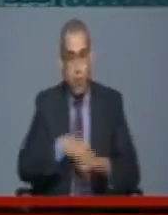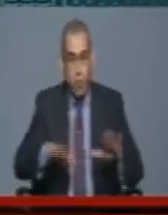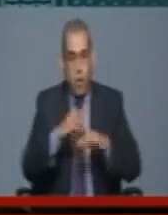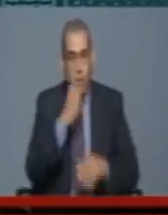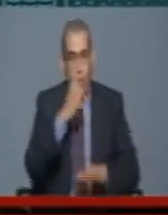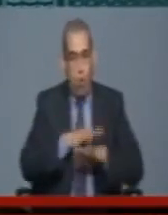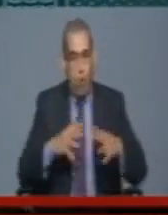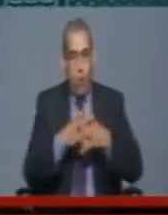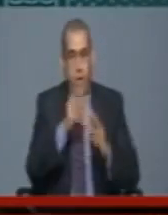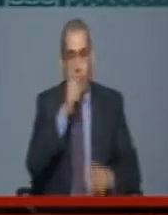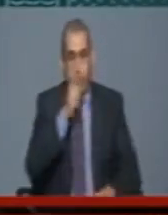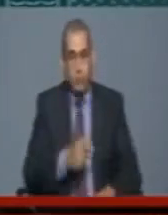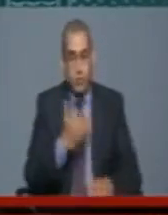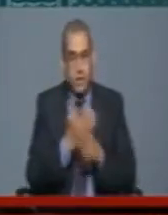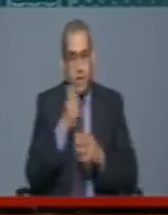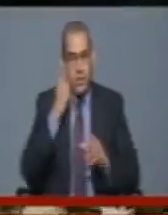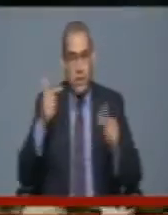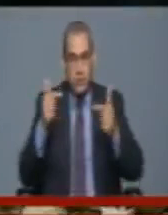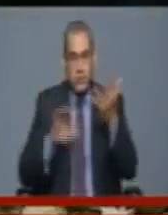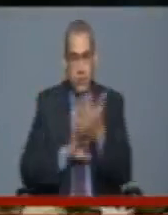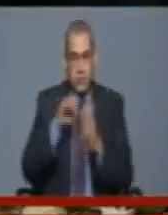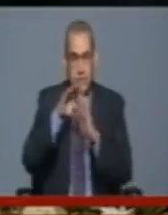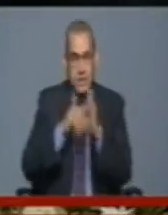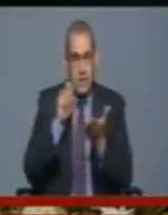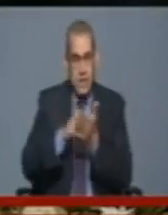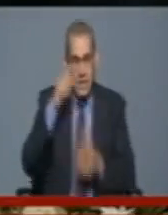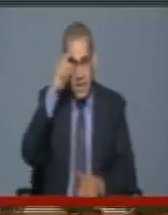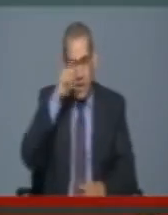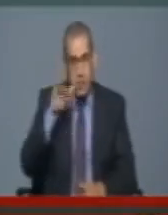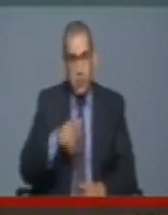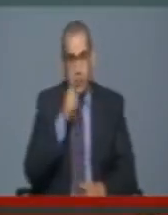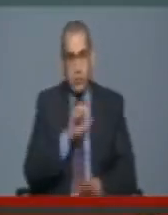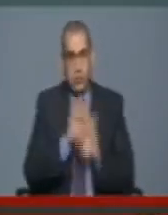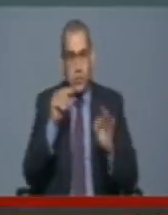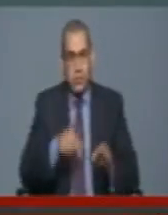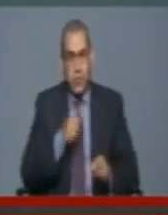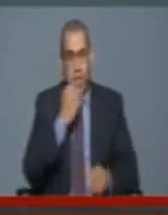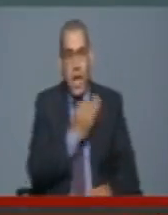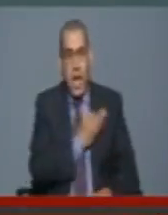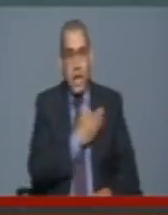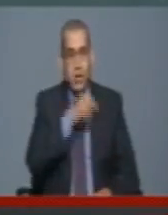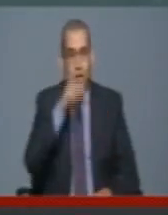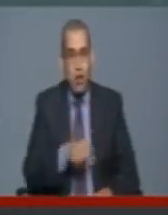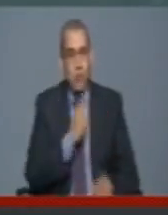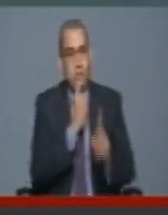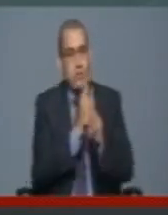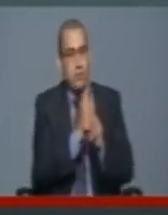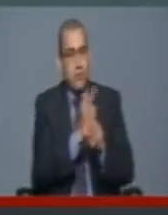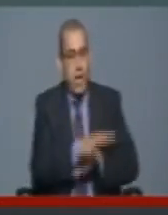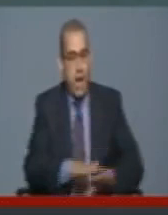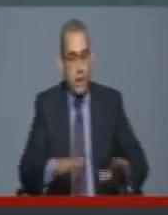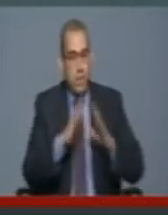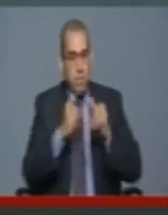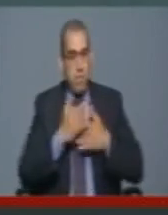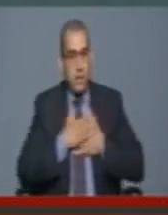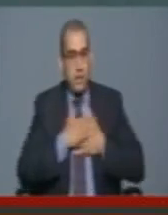ولكن بسبب الإغلاقات والإجراءات فأنا محروم علي زيارة قطاع غزة. اليوم ألتقيه في أرض مصرية